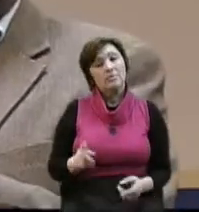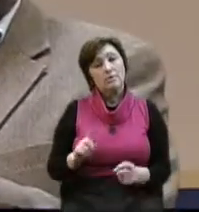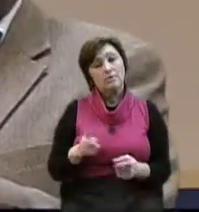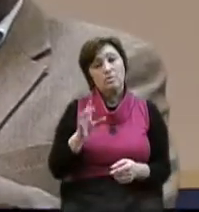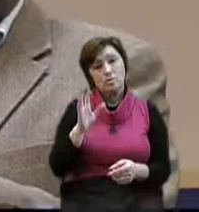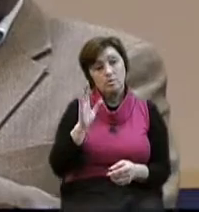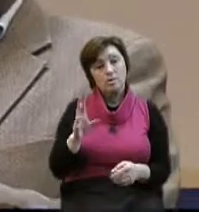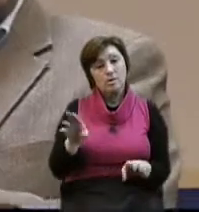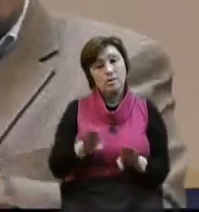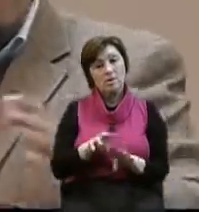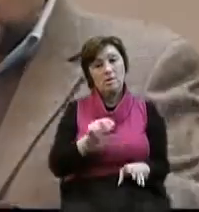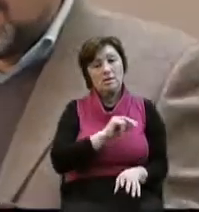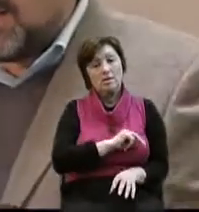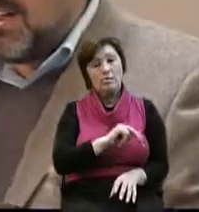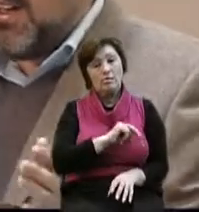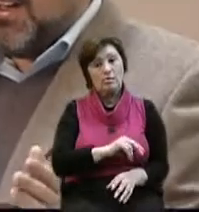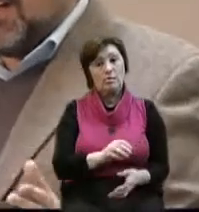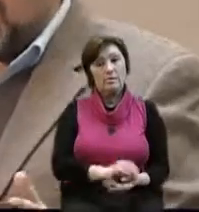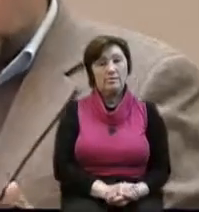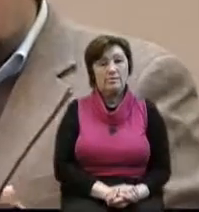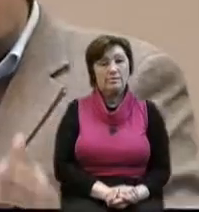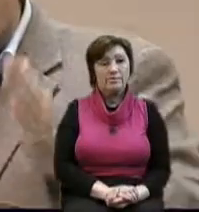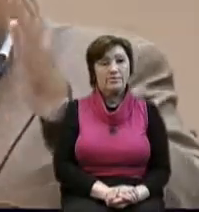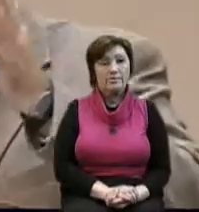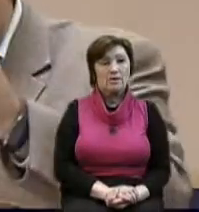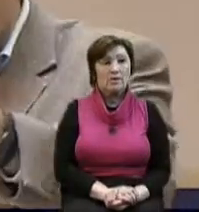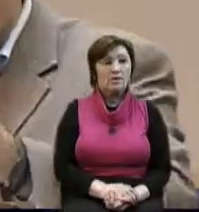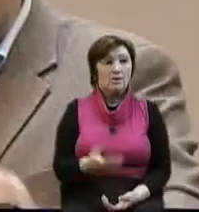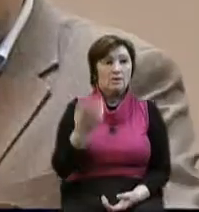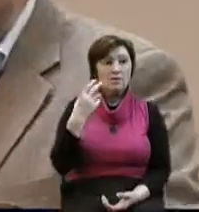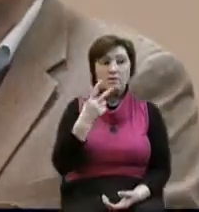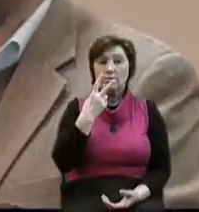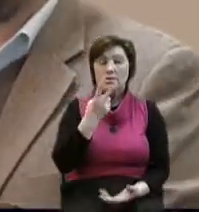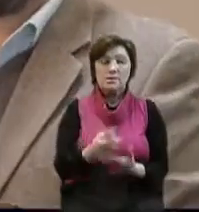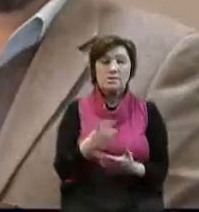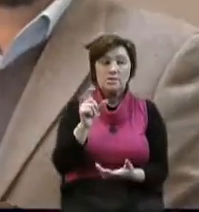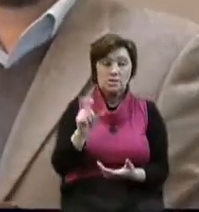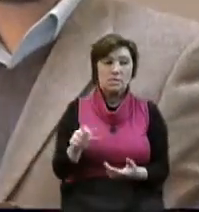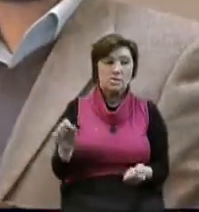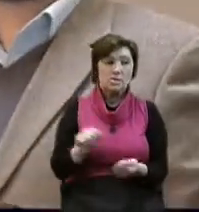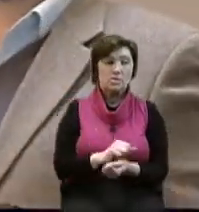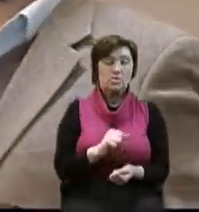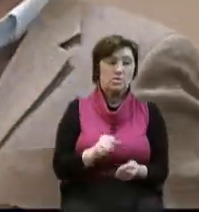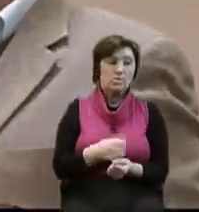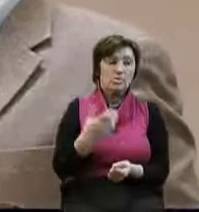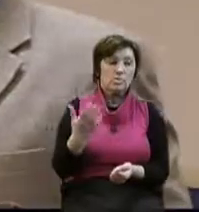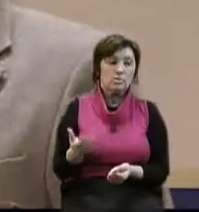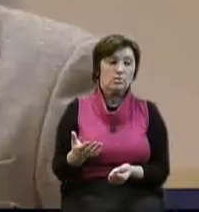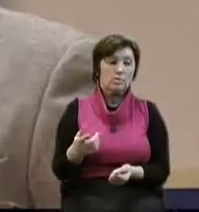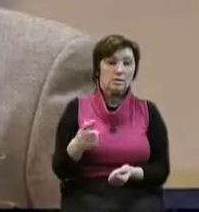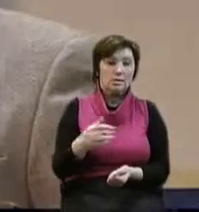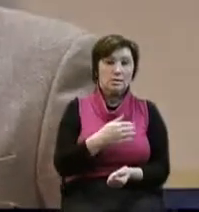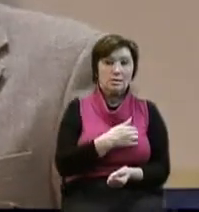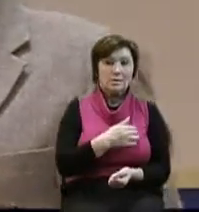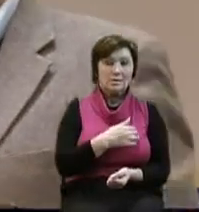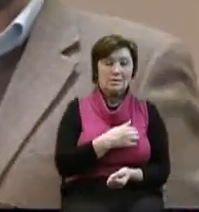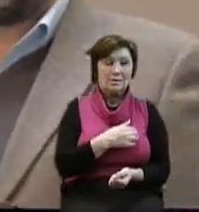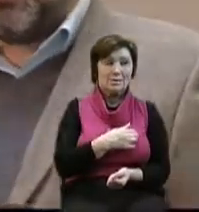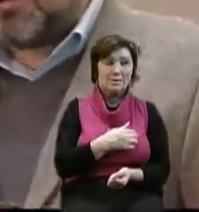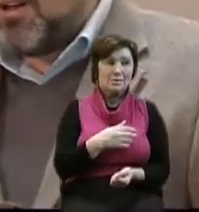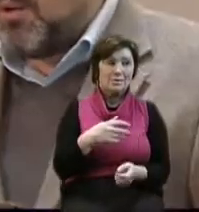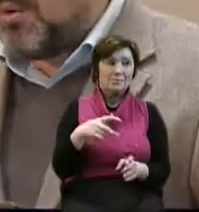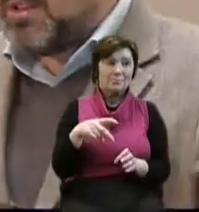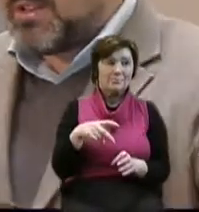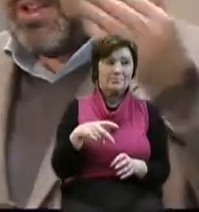работой. И, конечно, когда они показали на этого человека сухой рукой, конечно, не хотели спровоцировать Иисуса. И они понимали,